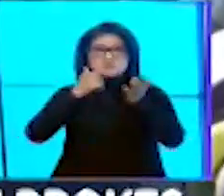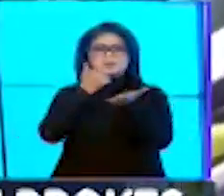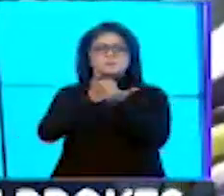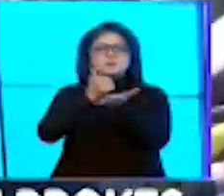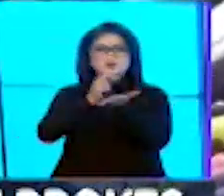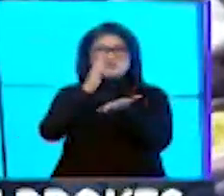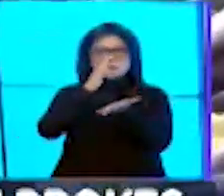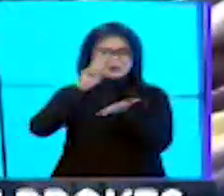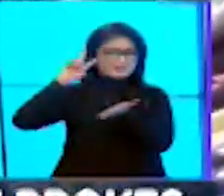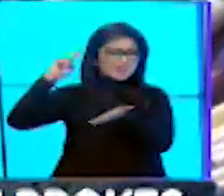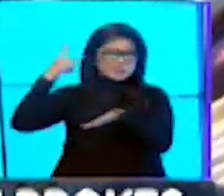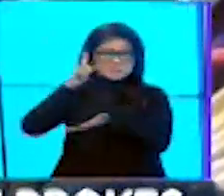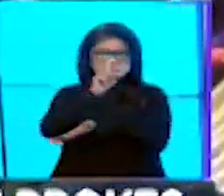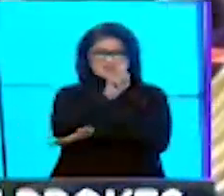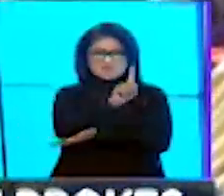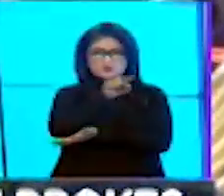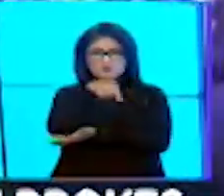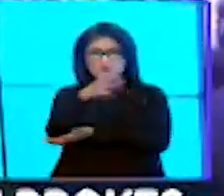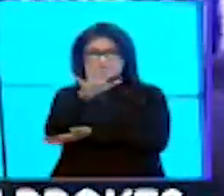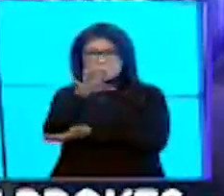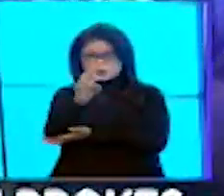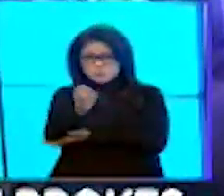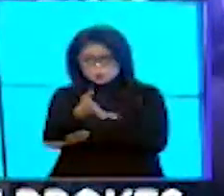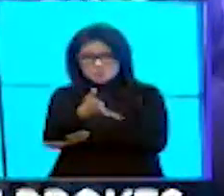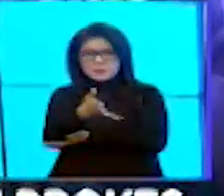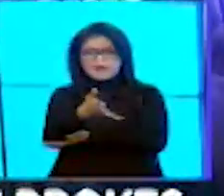lebih kasus positif COVID-19 masih terjadi